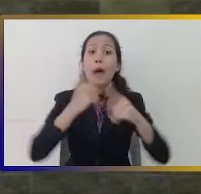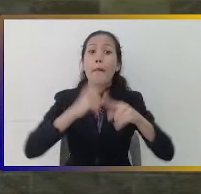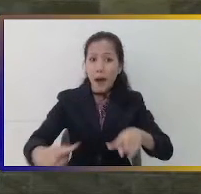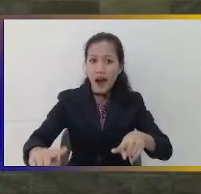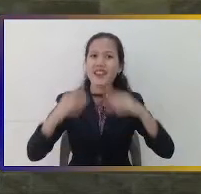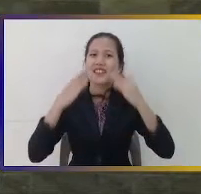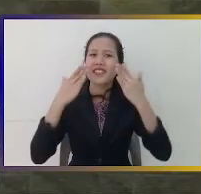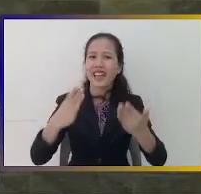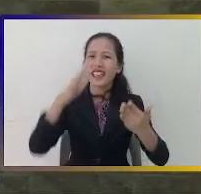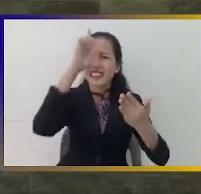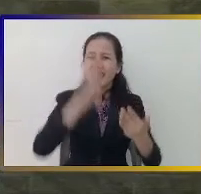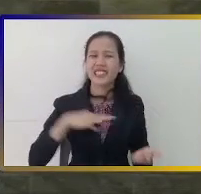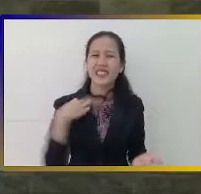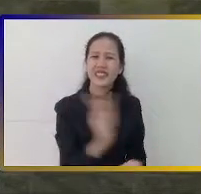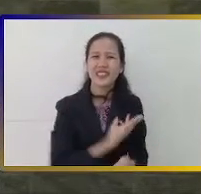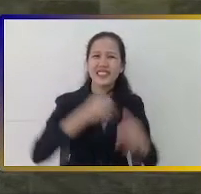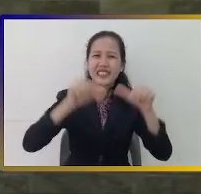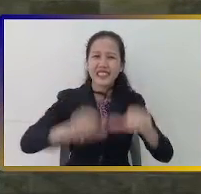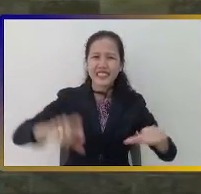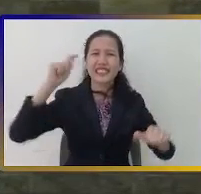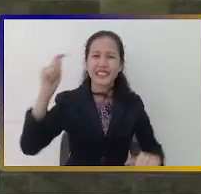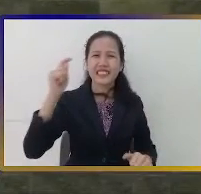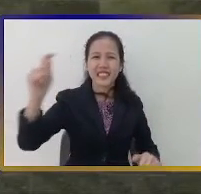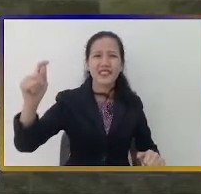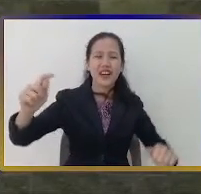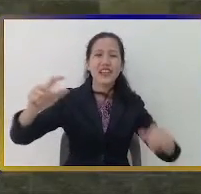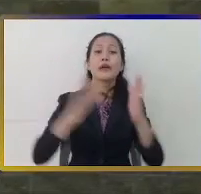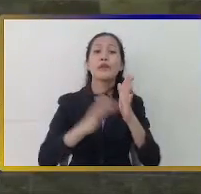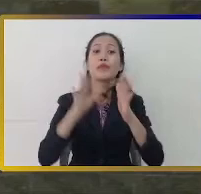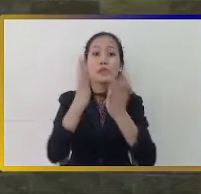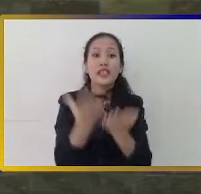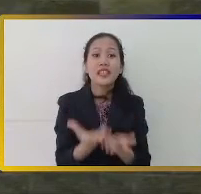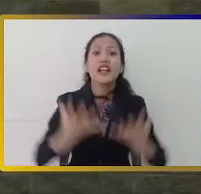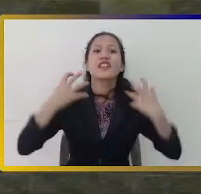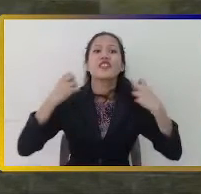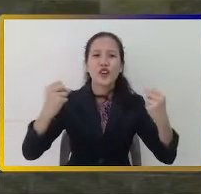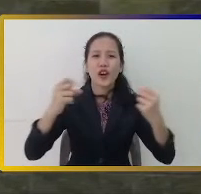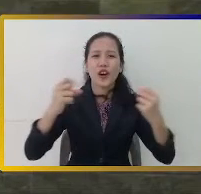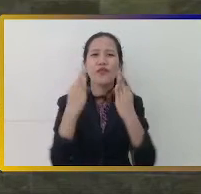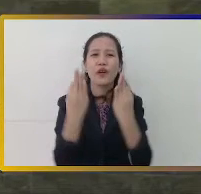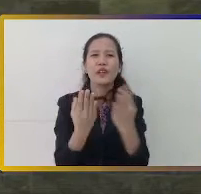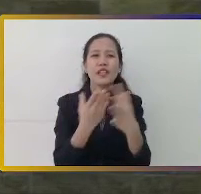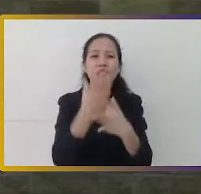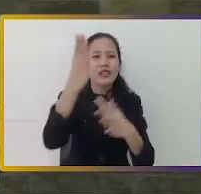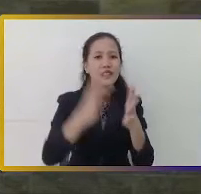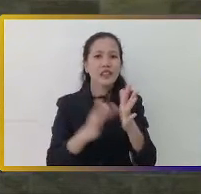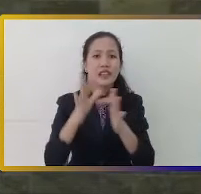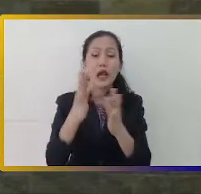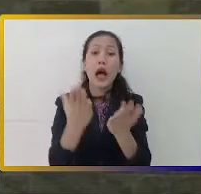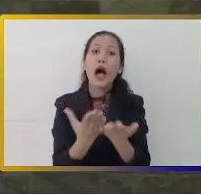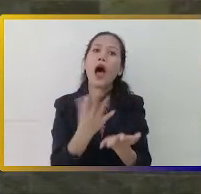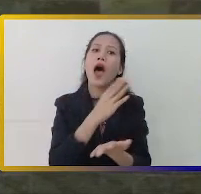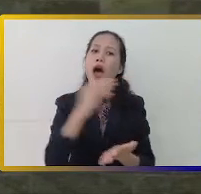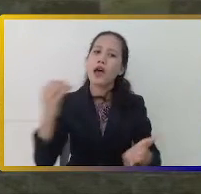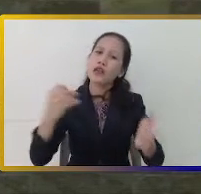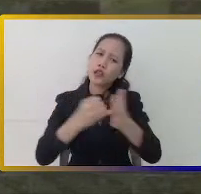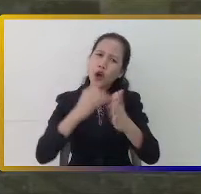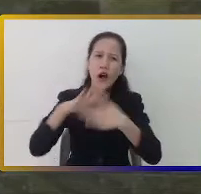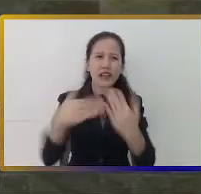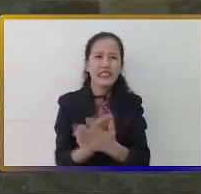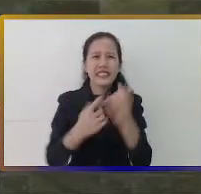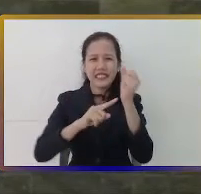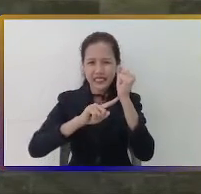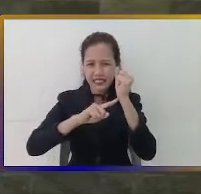find yung biblical and strong families within the pages of the Bible. And it all started,